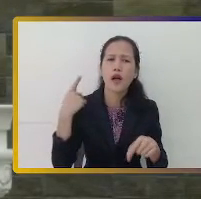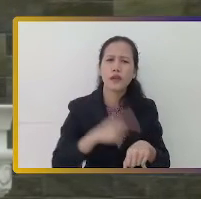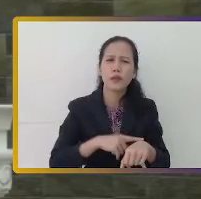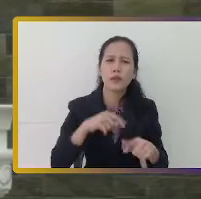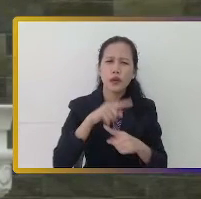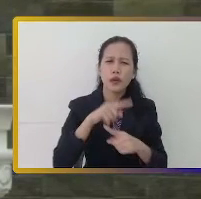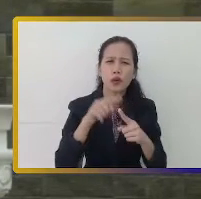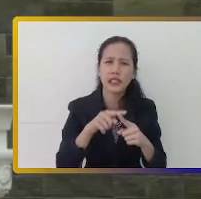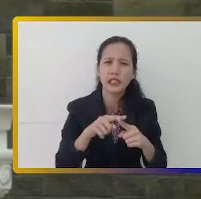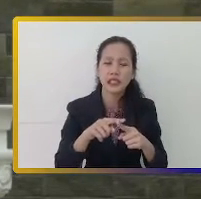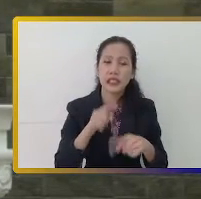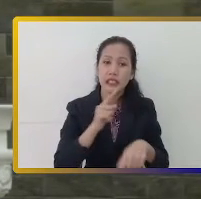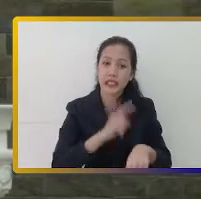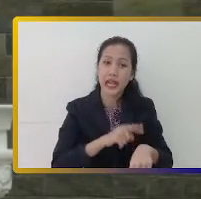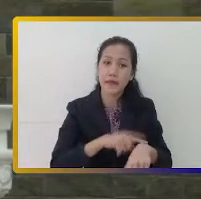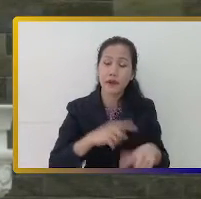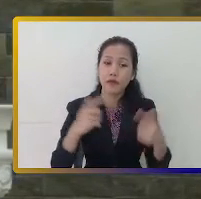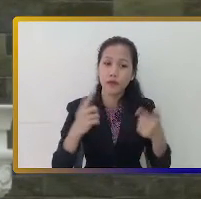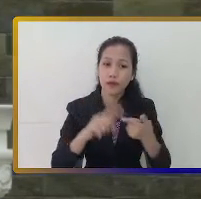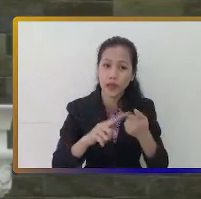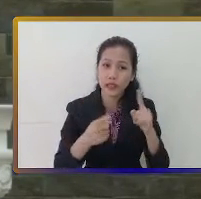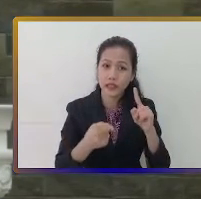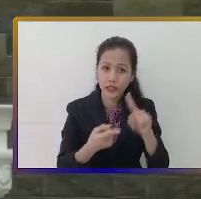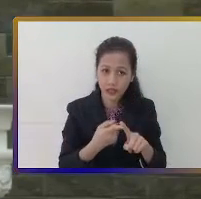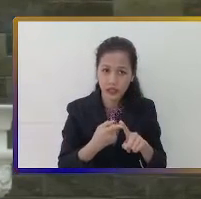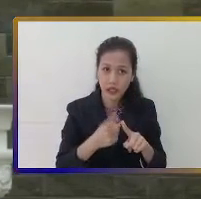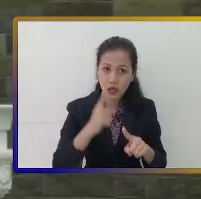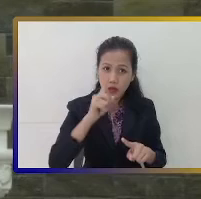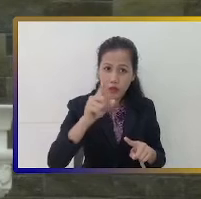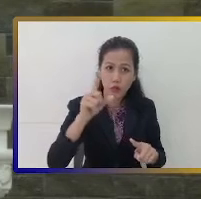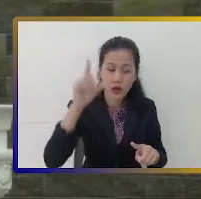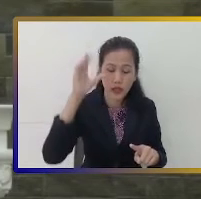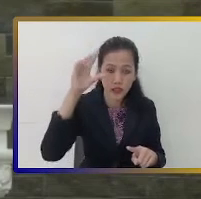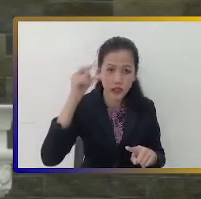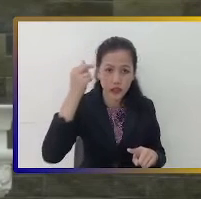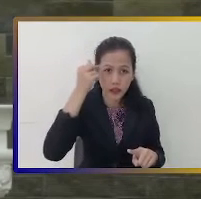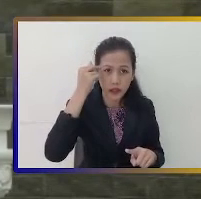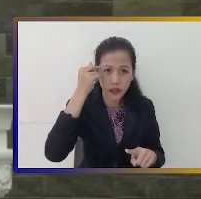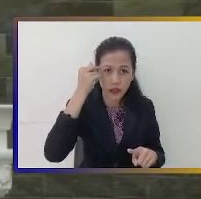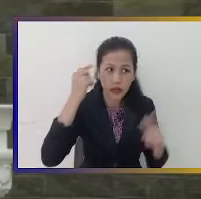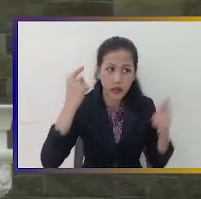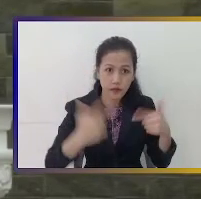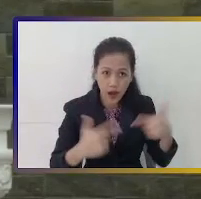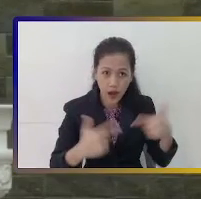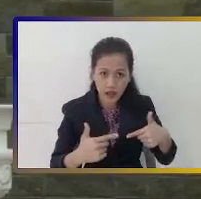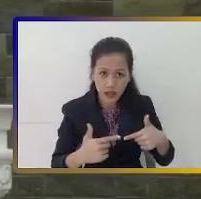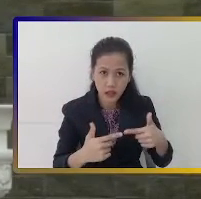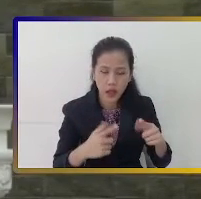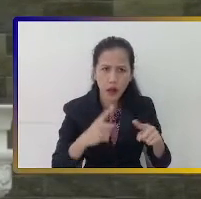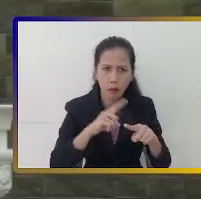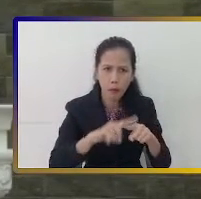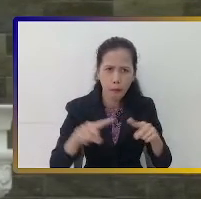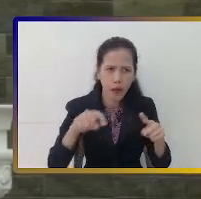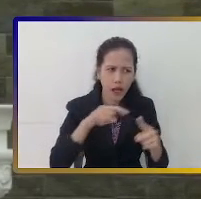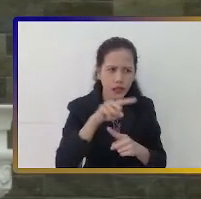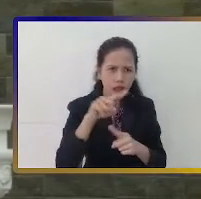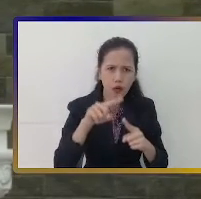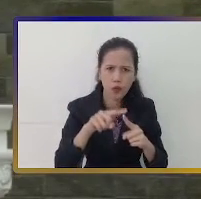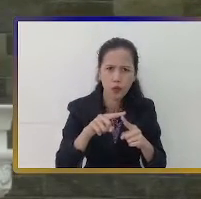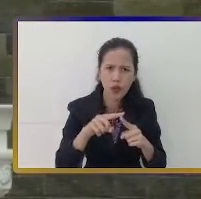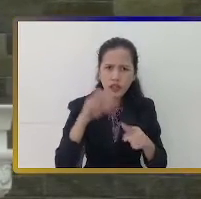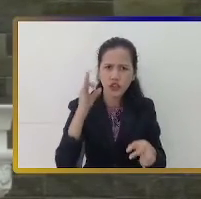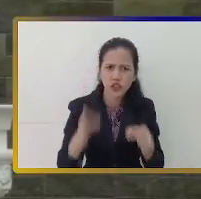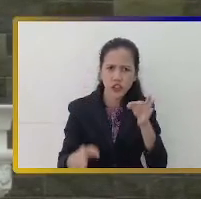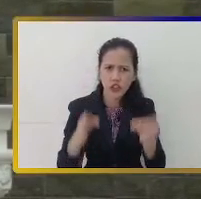sila. Dalawang politician na magkaaway, pero kapatid, nung hahatulan na po nila ang Panginoong Heso